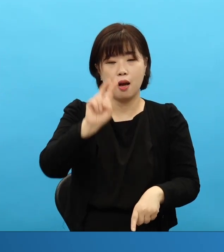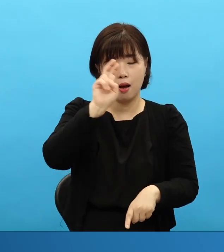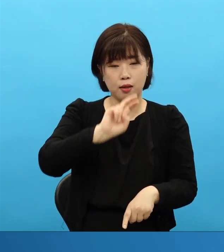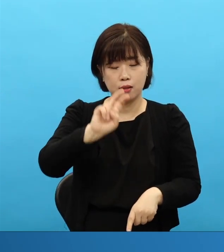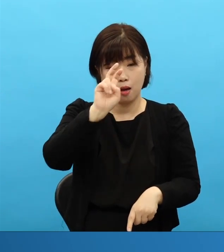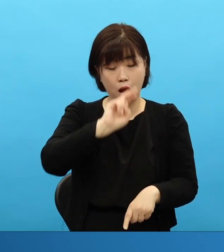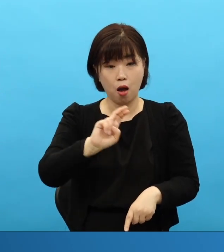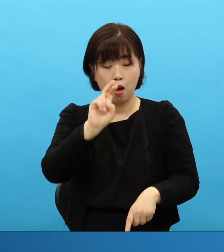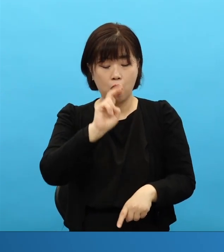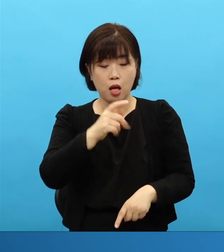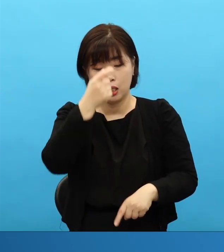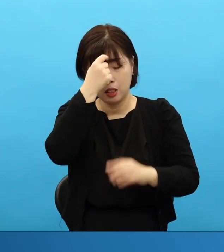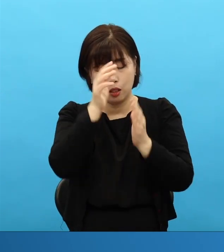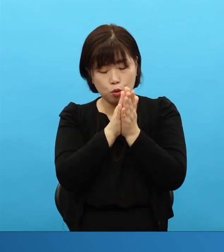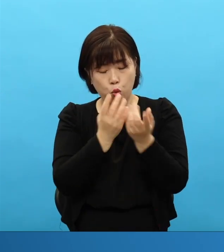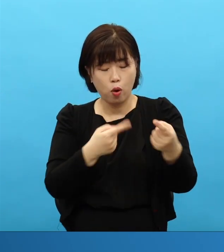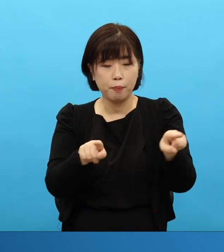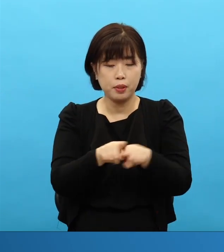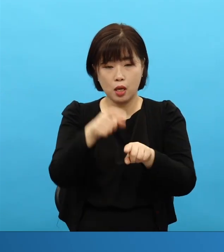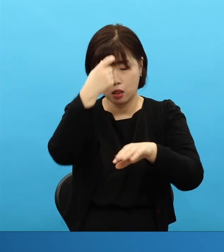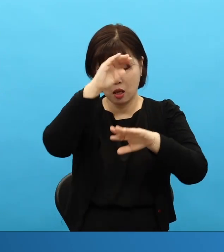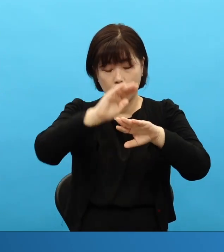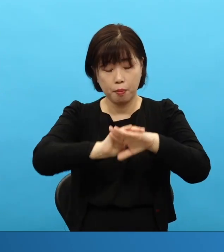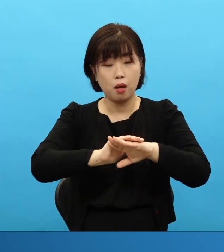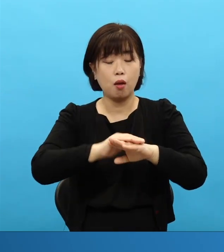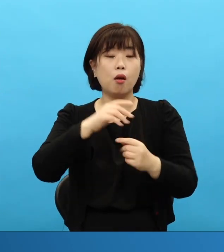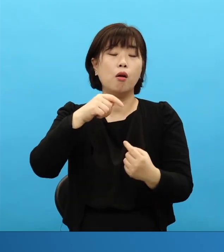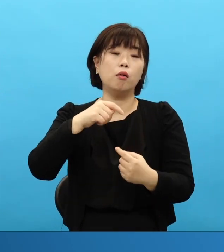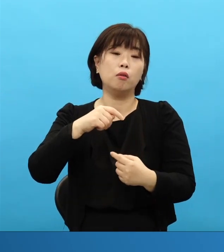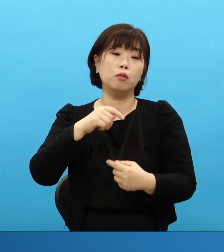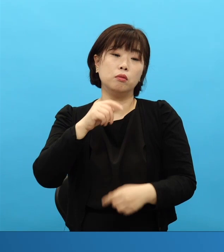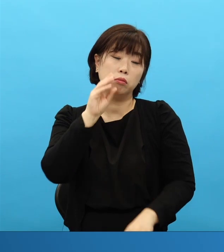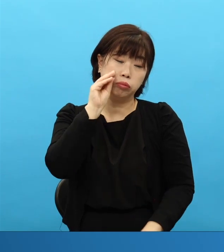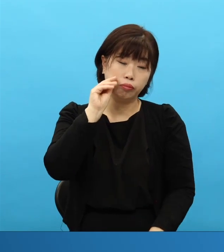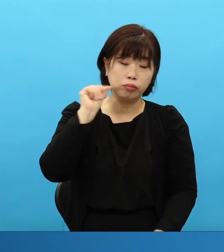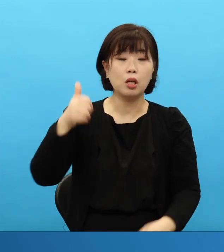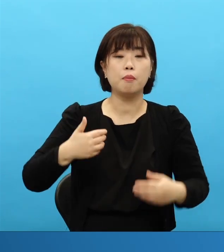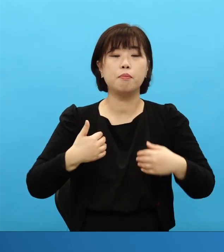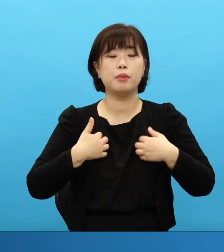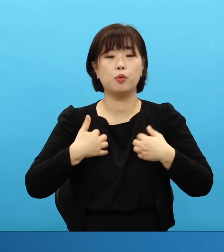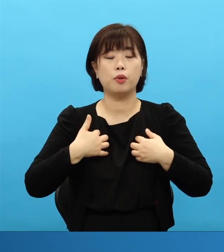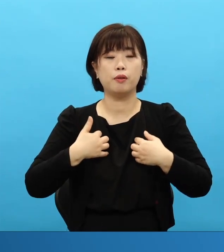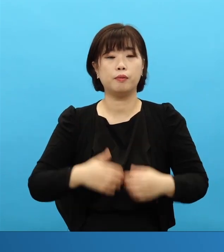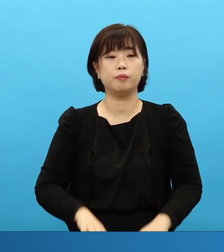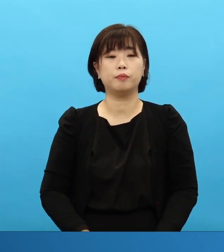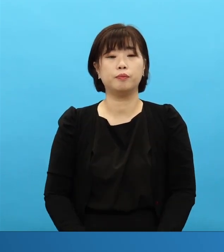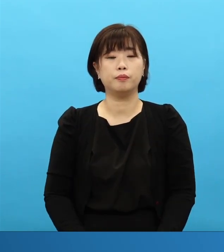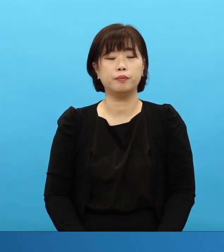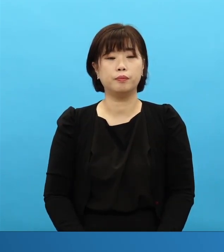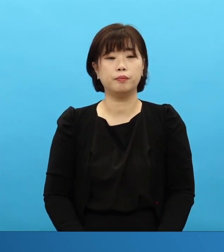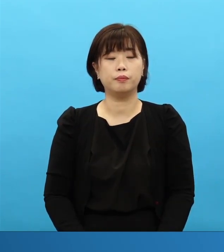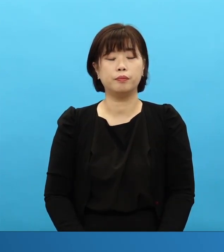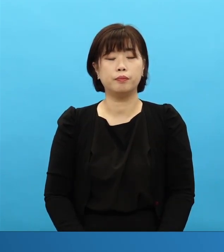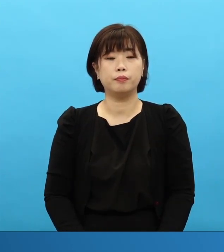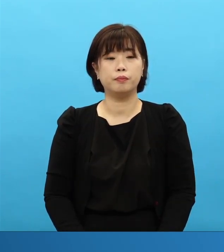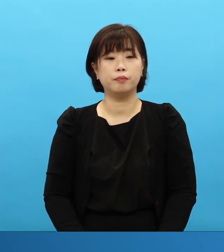그건 틀린 거예요. Tomorrow, worship on Sunday, you must do all the praise and prayer in prayer. 요때에